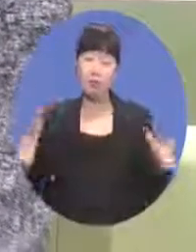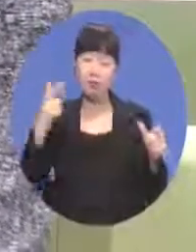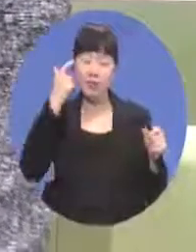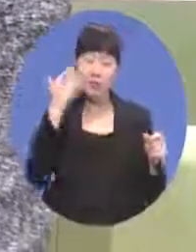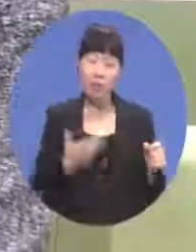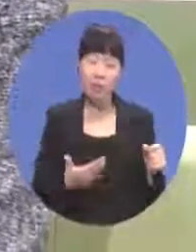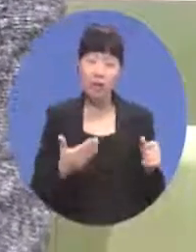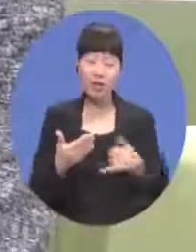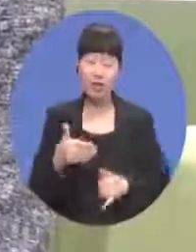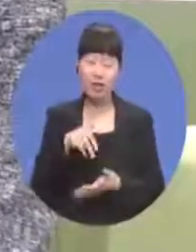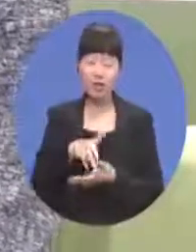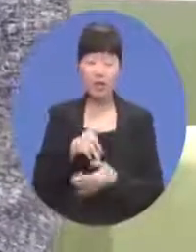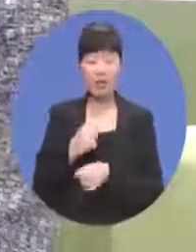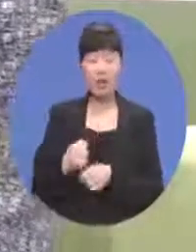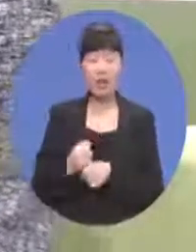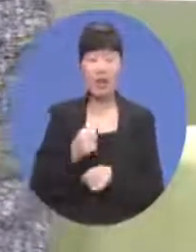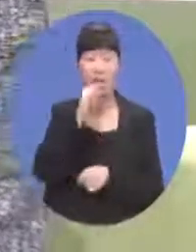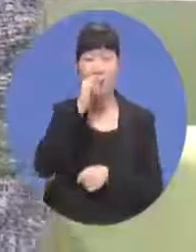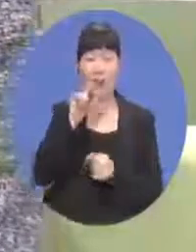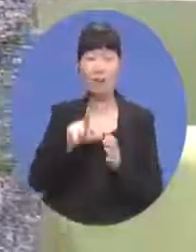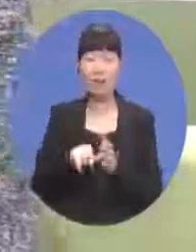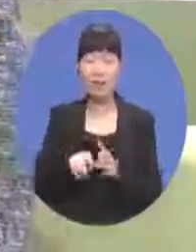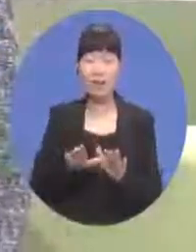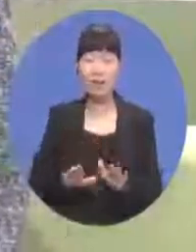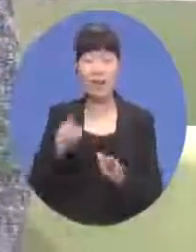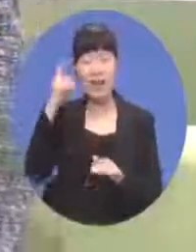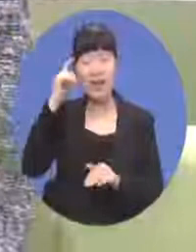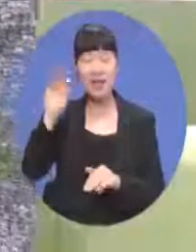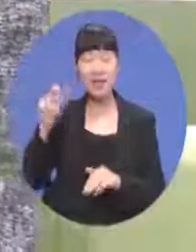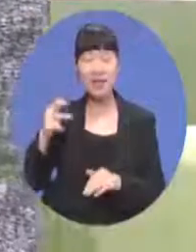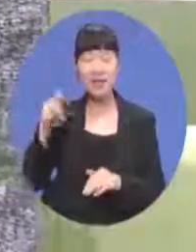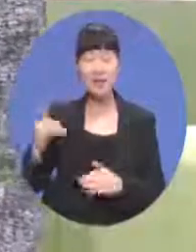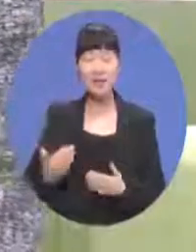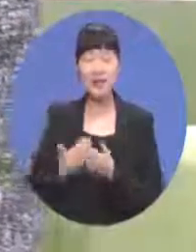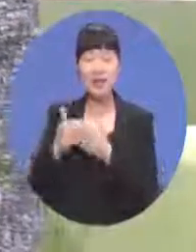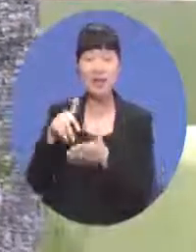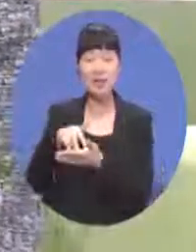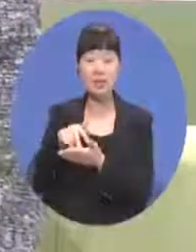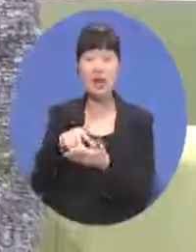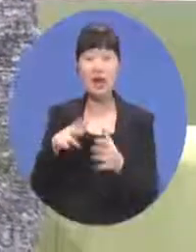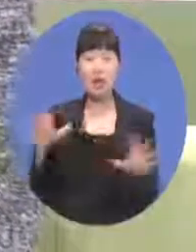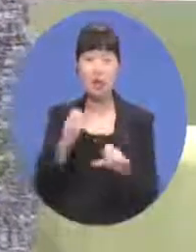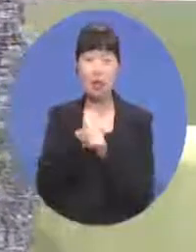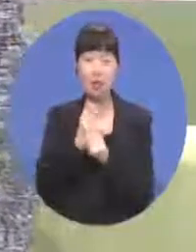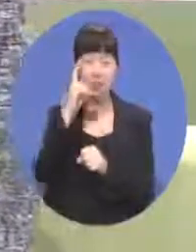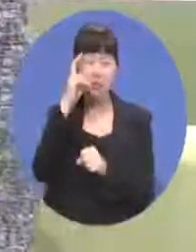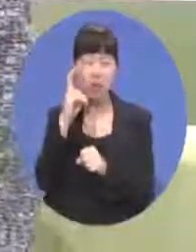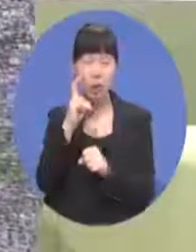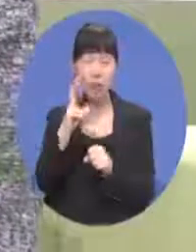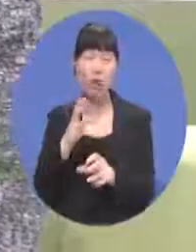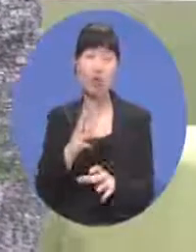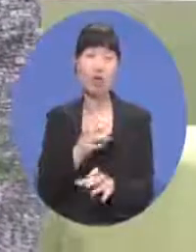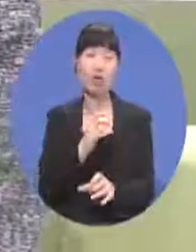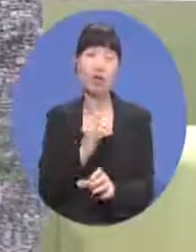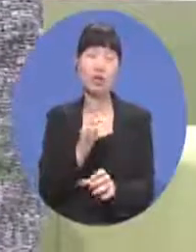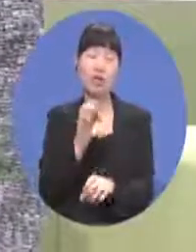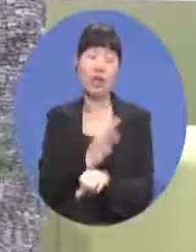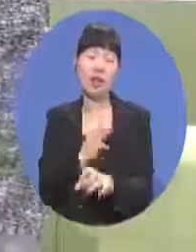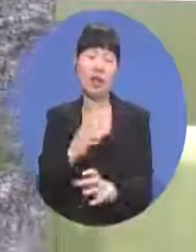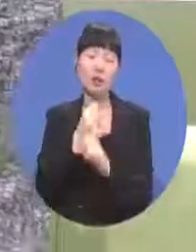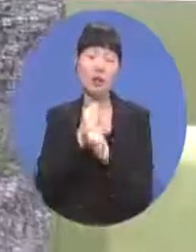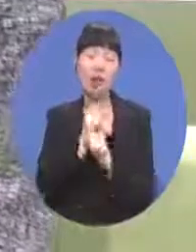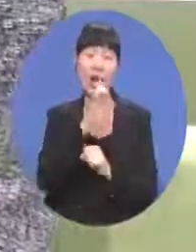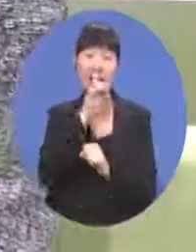아이들이 굉장히 당황하게 돼요. 그때는 네. 이제 인지 발달상 어떤 종합적인 추론 요약 이게 안